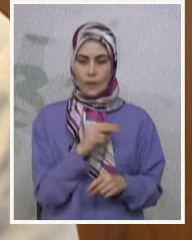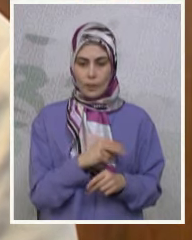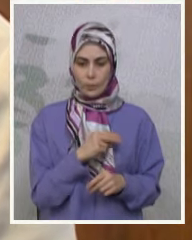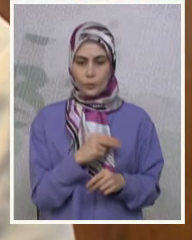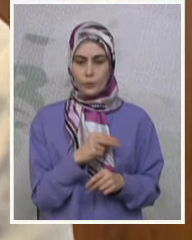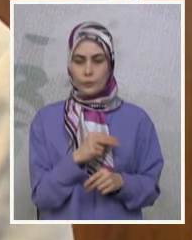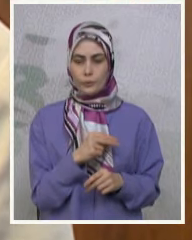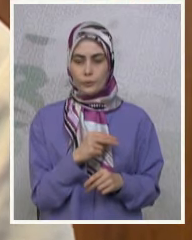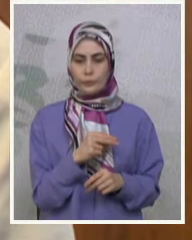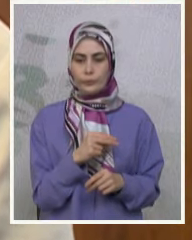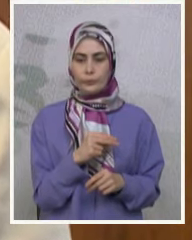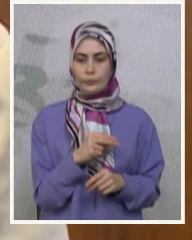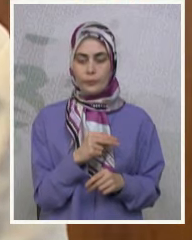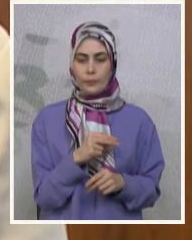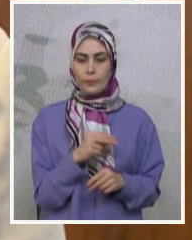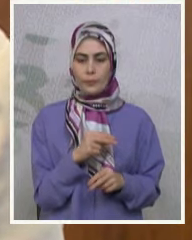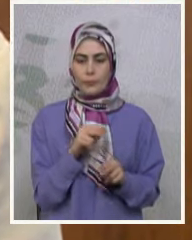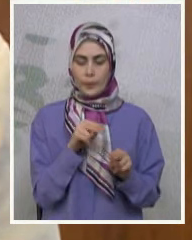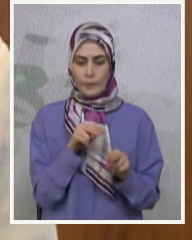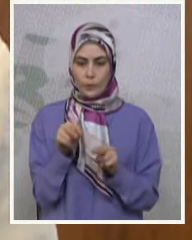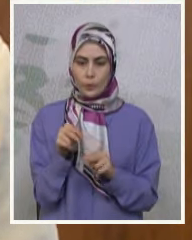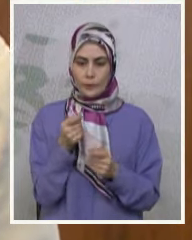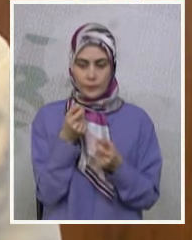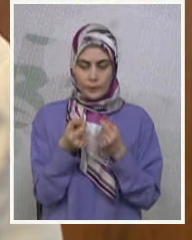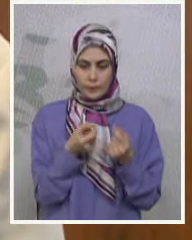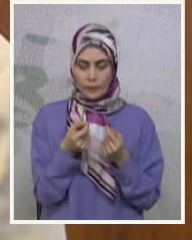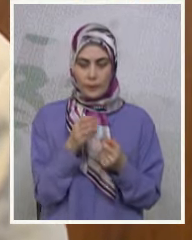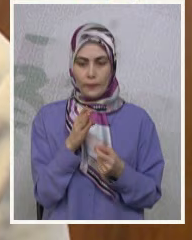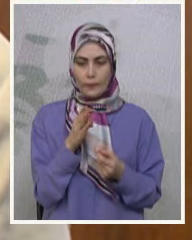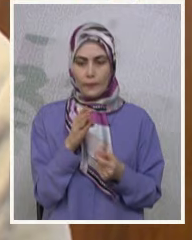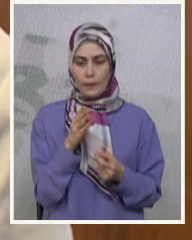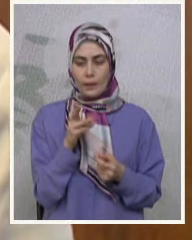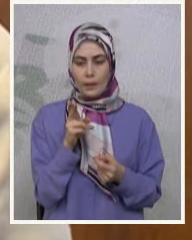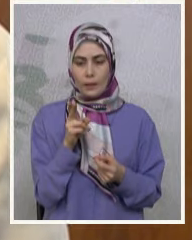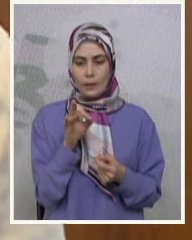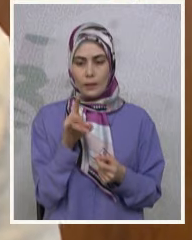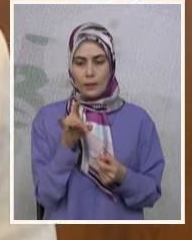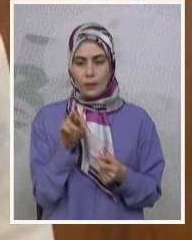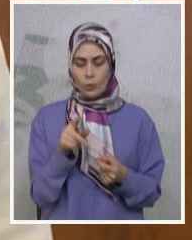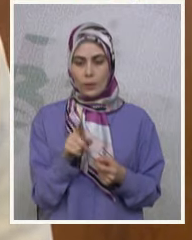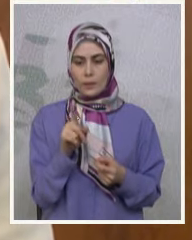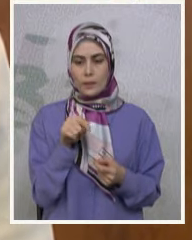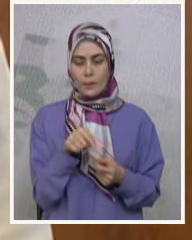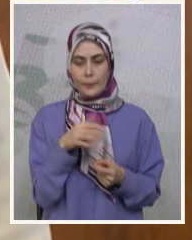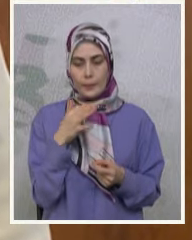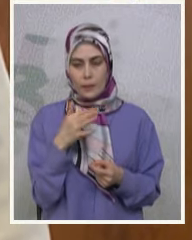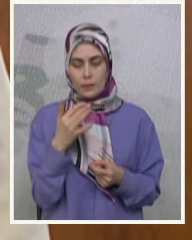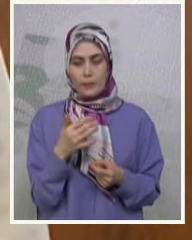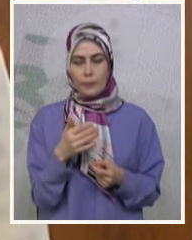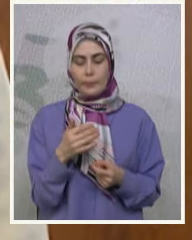работают, проводят тщательный ветеринарно-санитарный контроль за той продукцией,